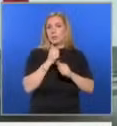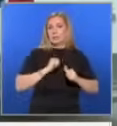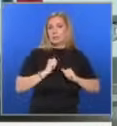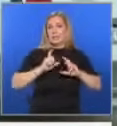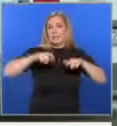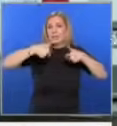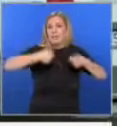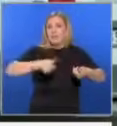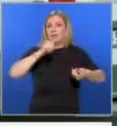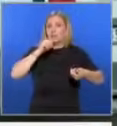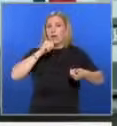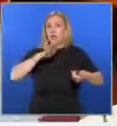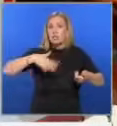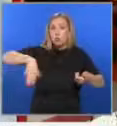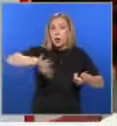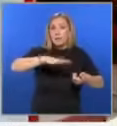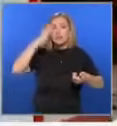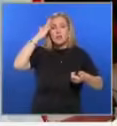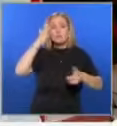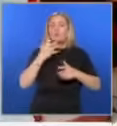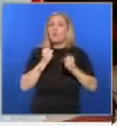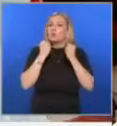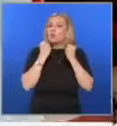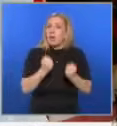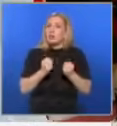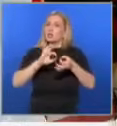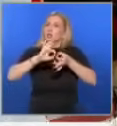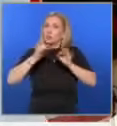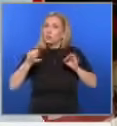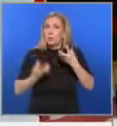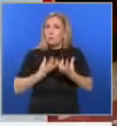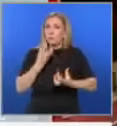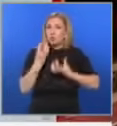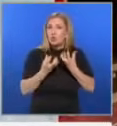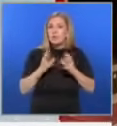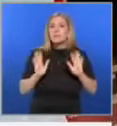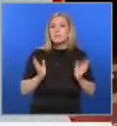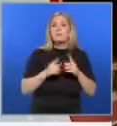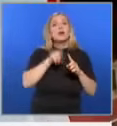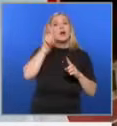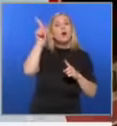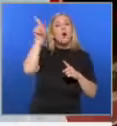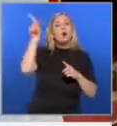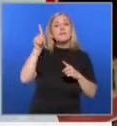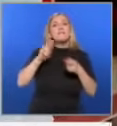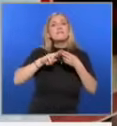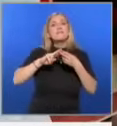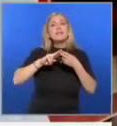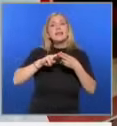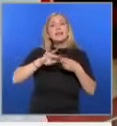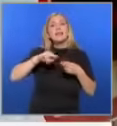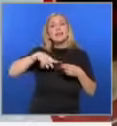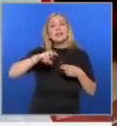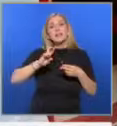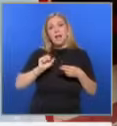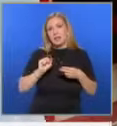ситуацията в страната е много тежка. Ситуацията е доста осложнена. Пожарът е възникнал горе във вилната зона, някъде около селото, и вече